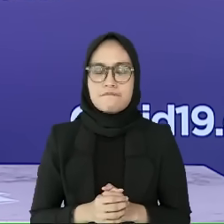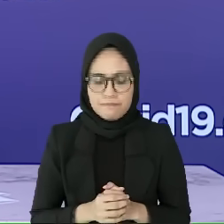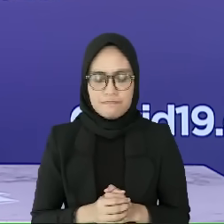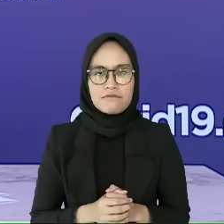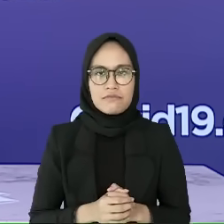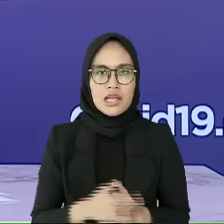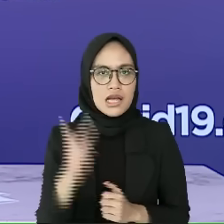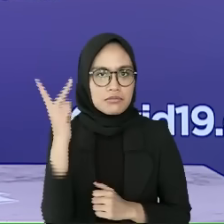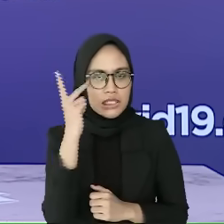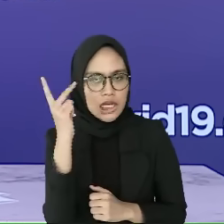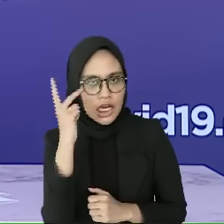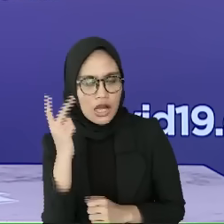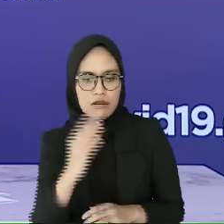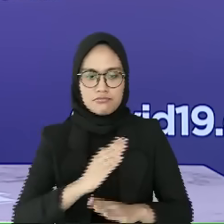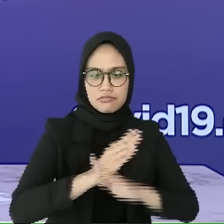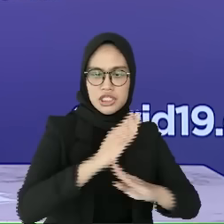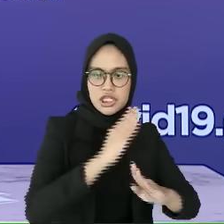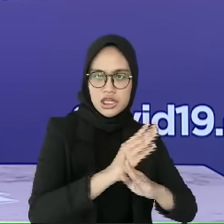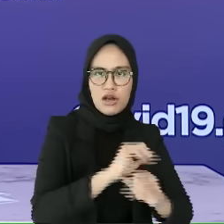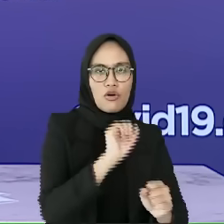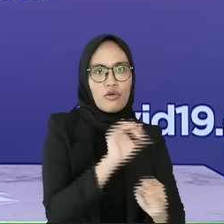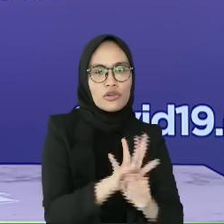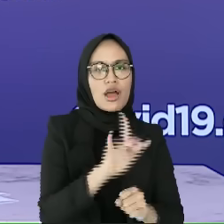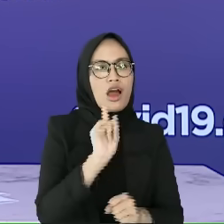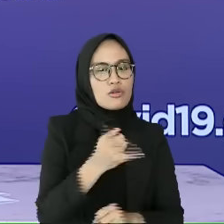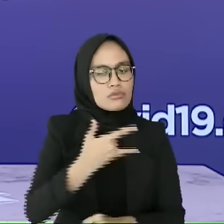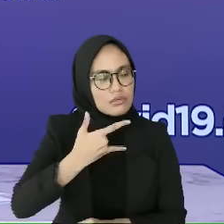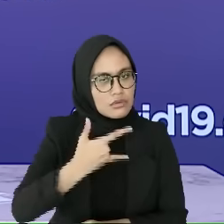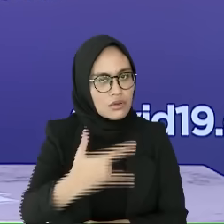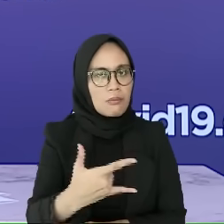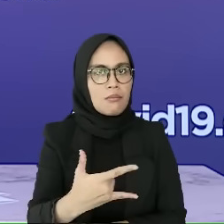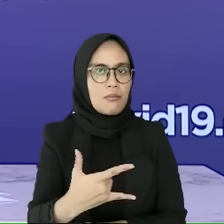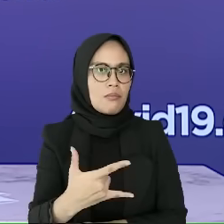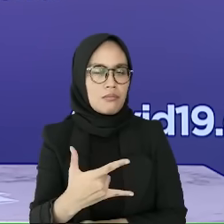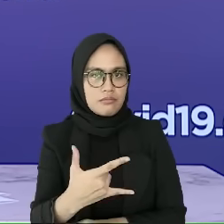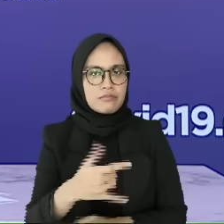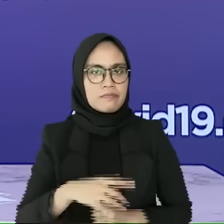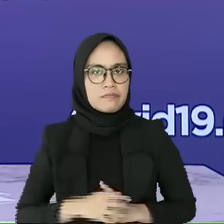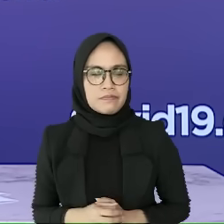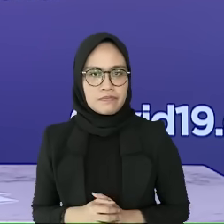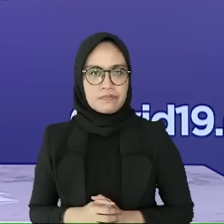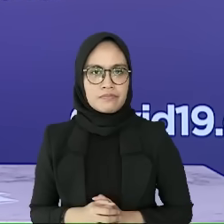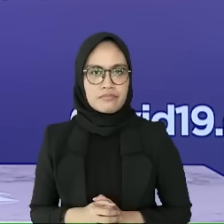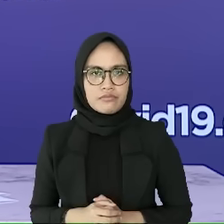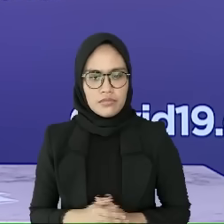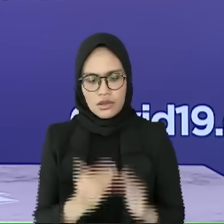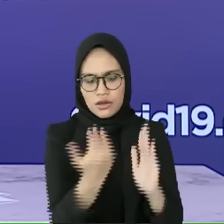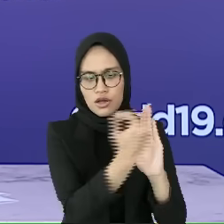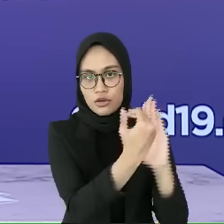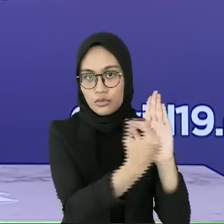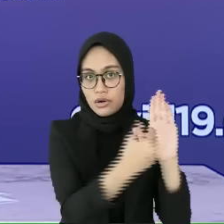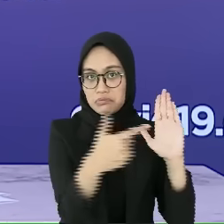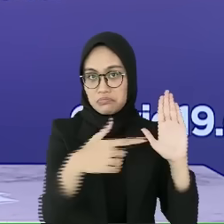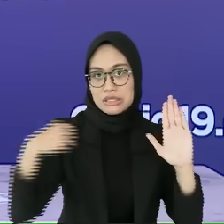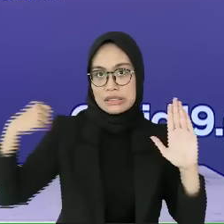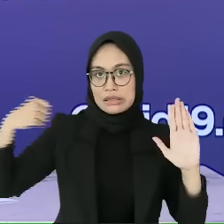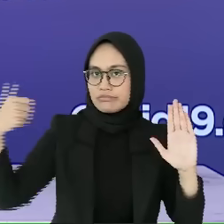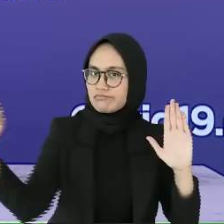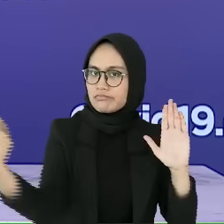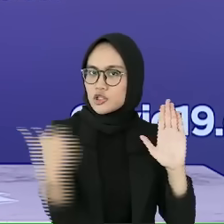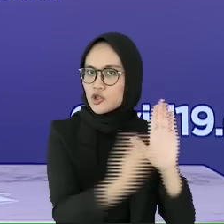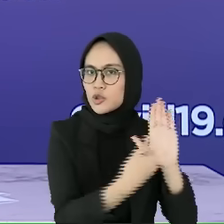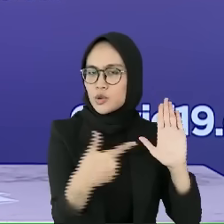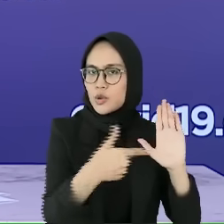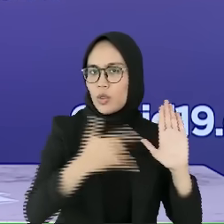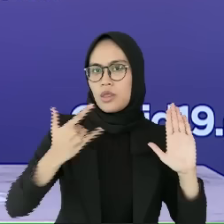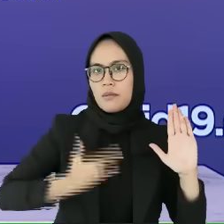terus dipertahankan dengan disiplin menjalankan protokol kesehatan, karena tidak ada jaminan bahwa keberhasilan